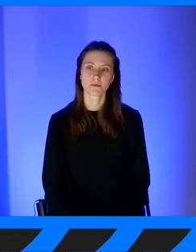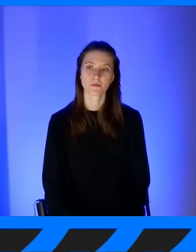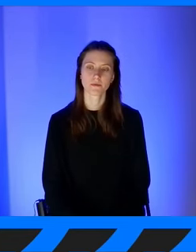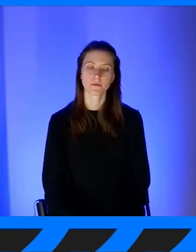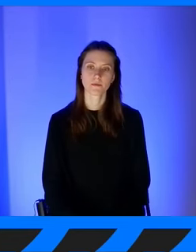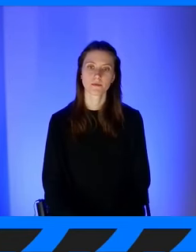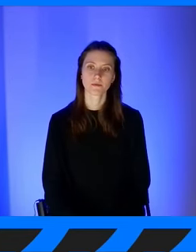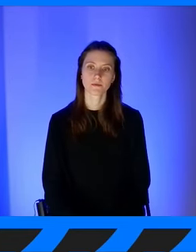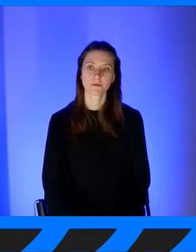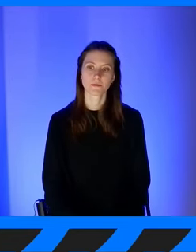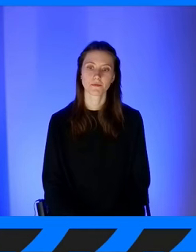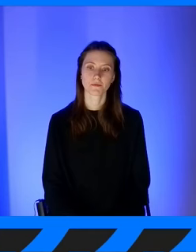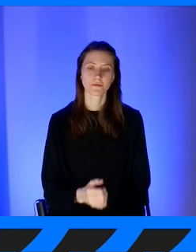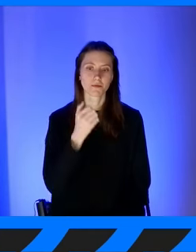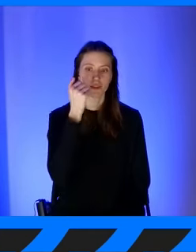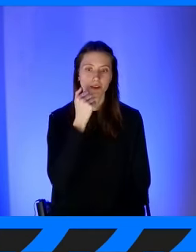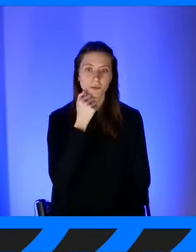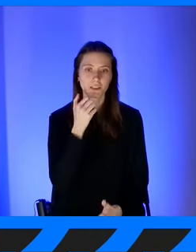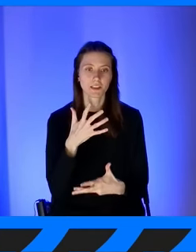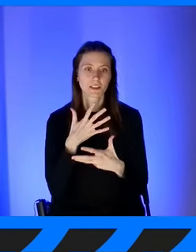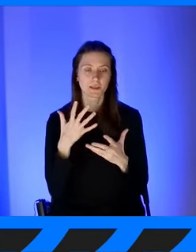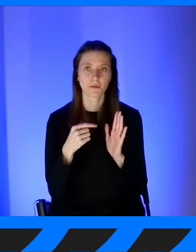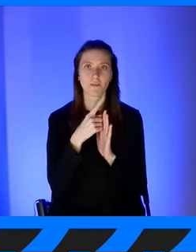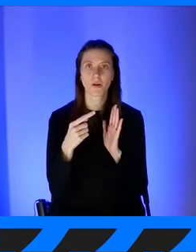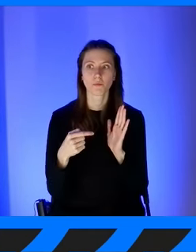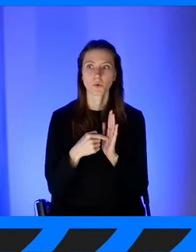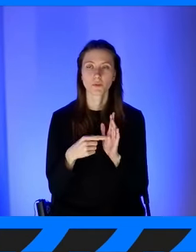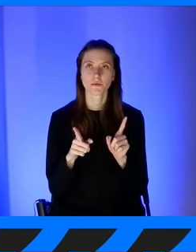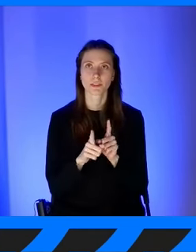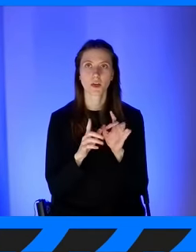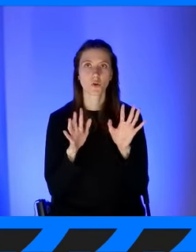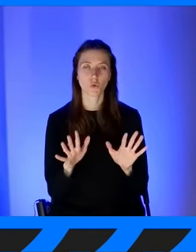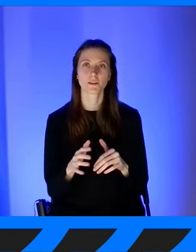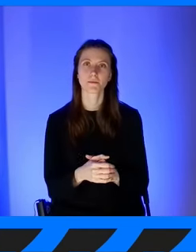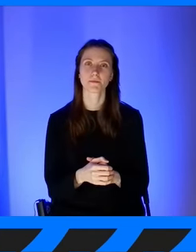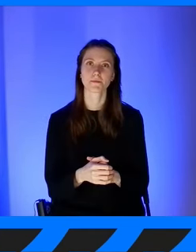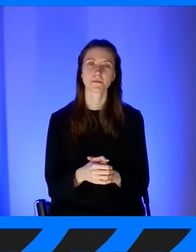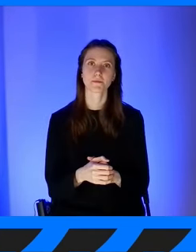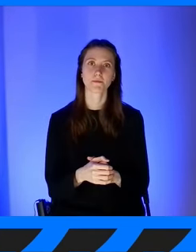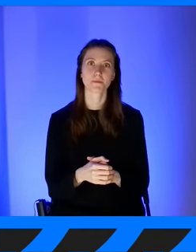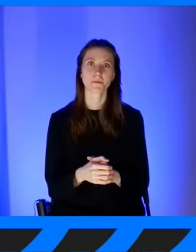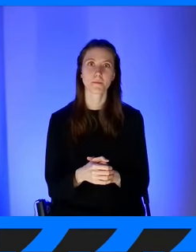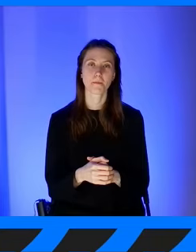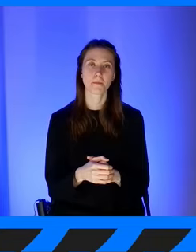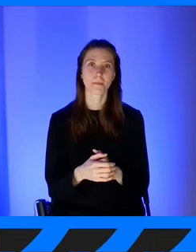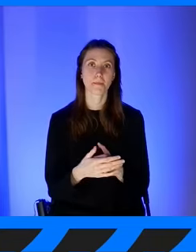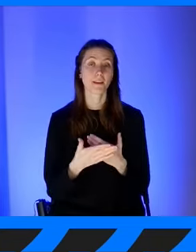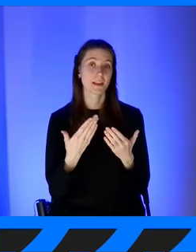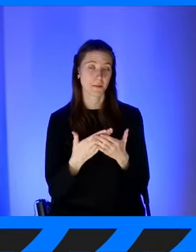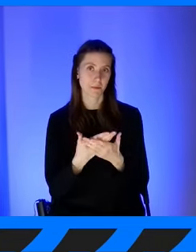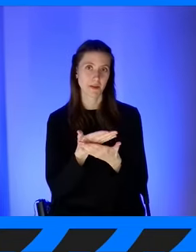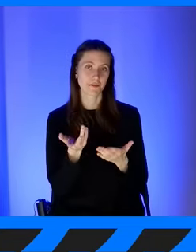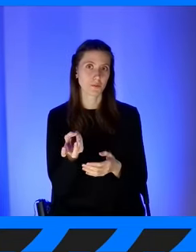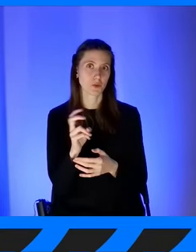посмотрим Спасибо за доклад вопрос Следующий вы к примеру Приходите в